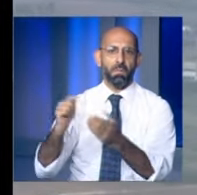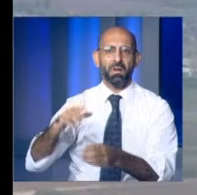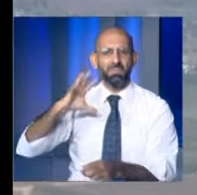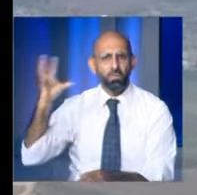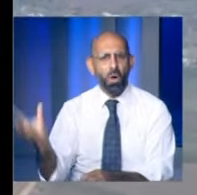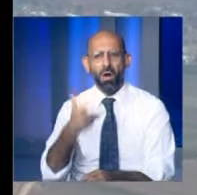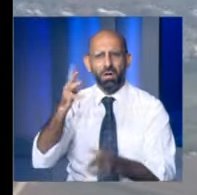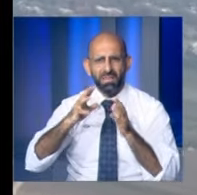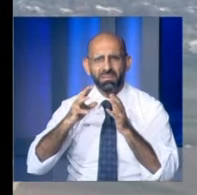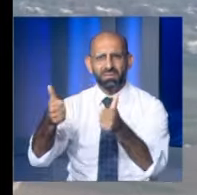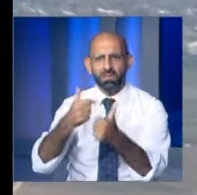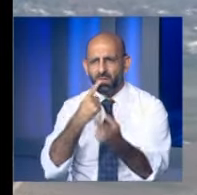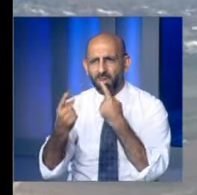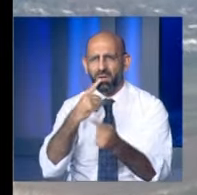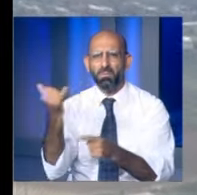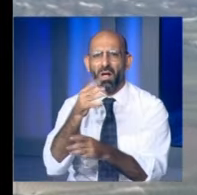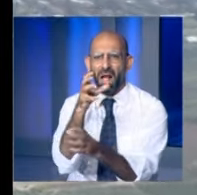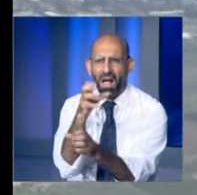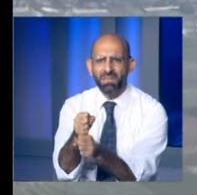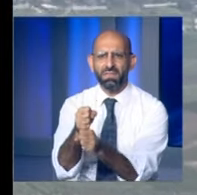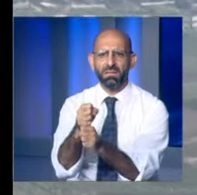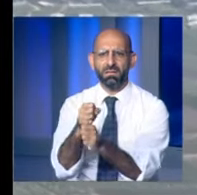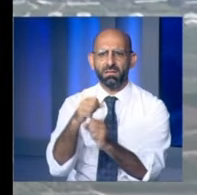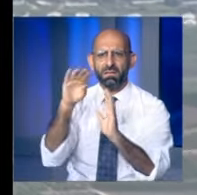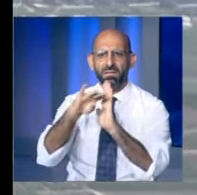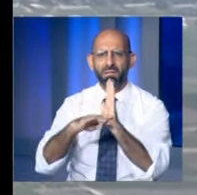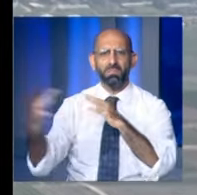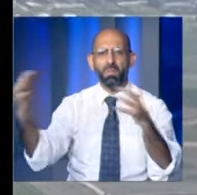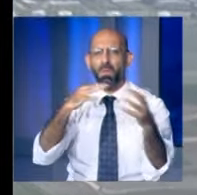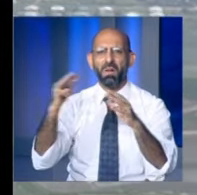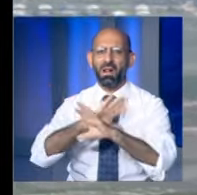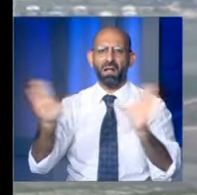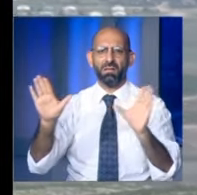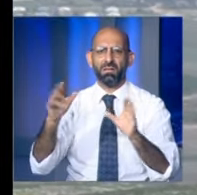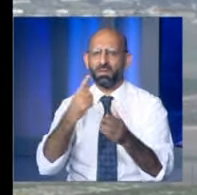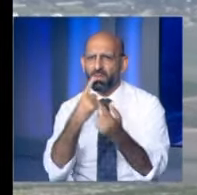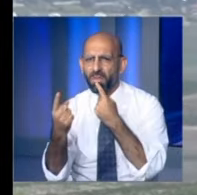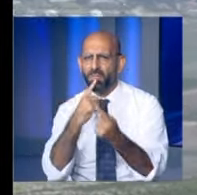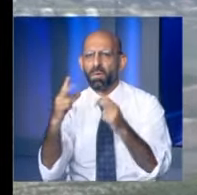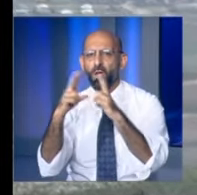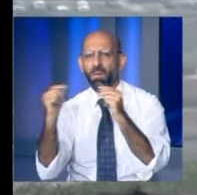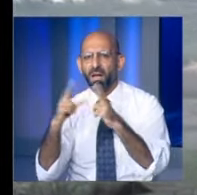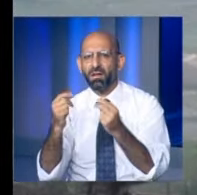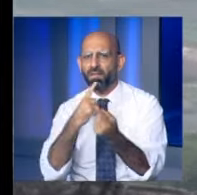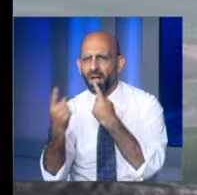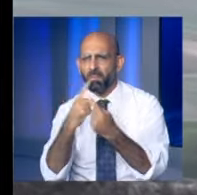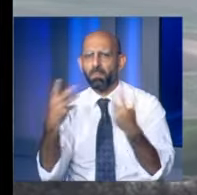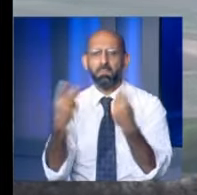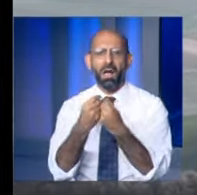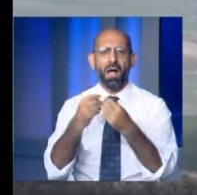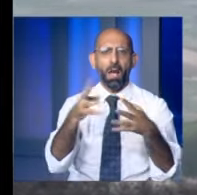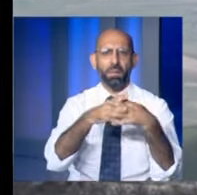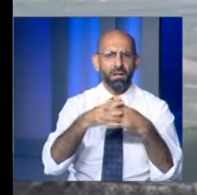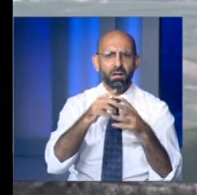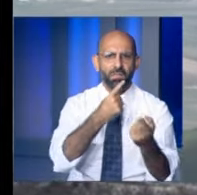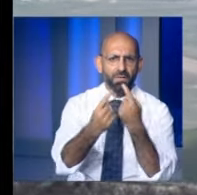الوضع في الجنوب صعب جدا، لكن هناك محاولات مستمرة لاحتواء الوضع والحفاظ على قواعد الاشتباك،